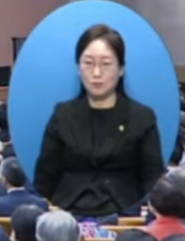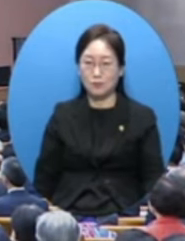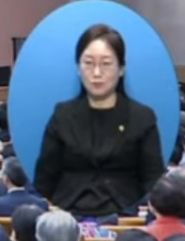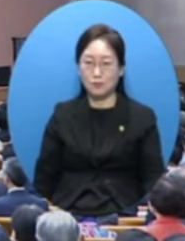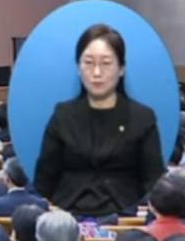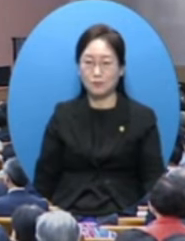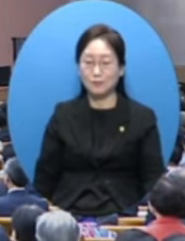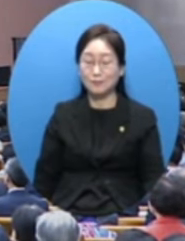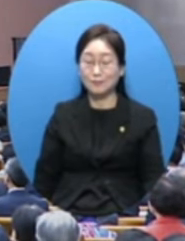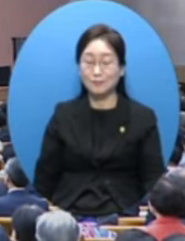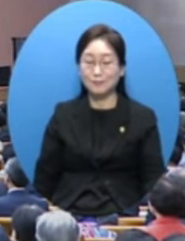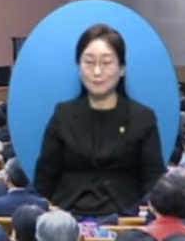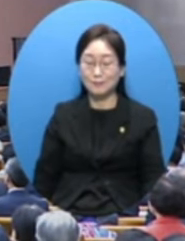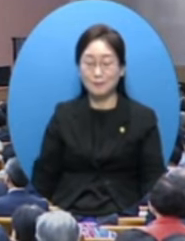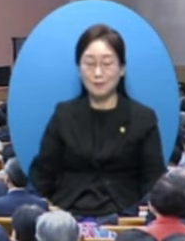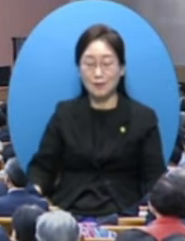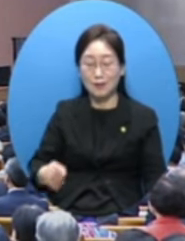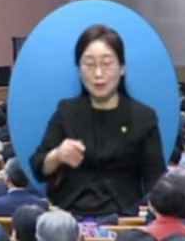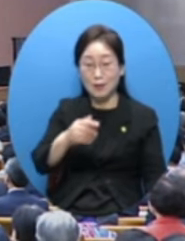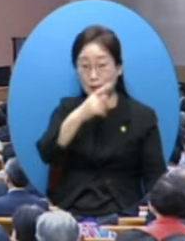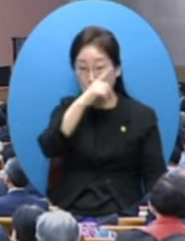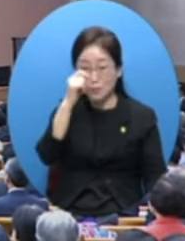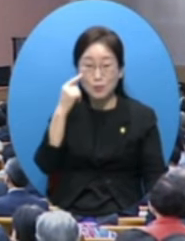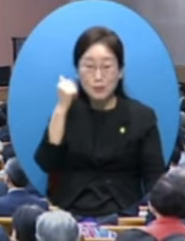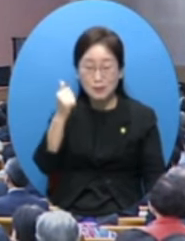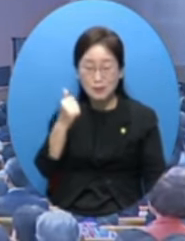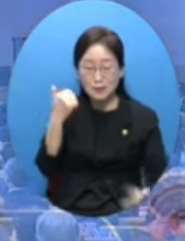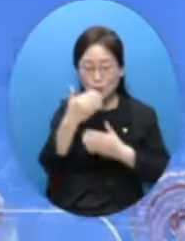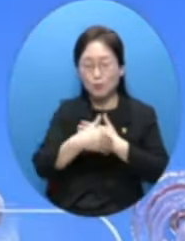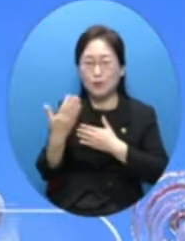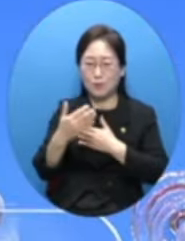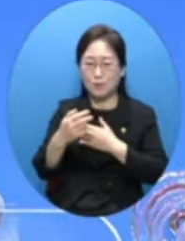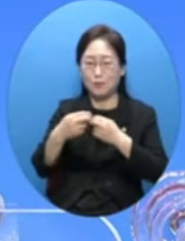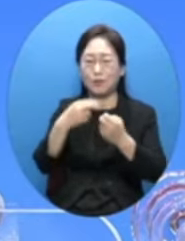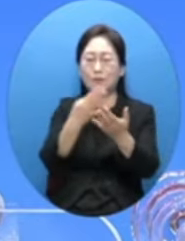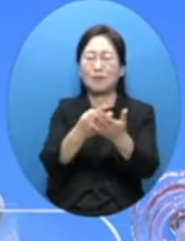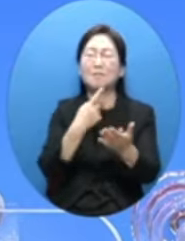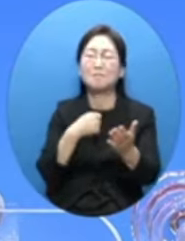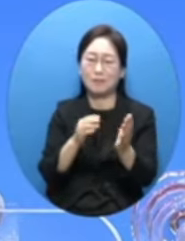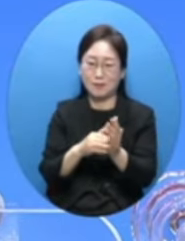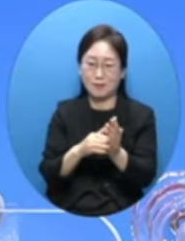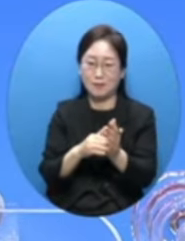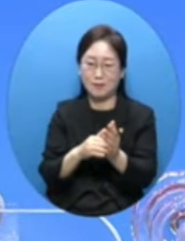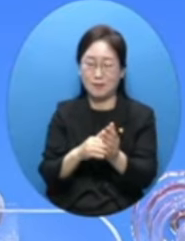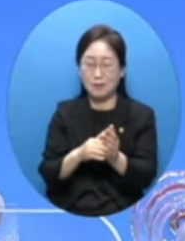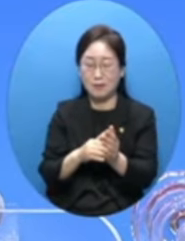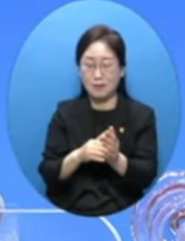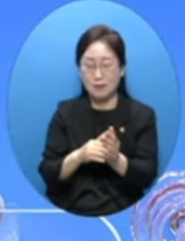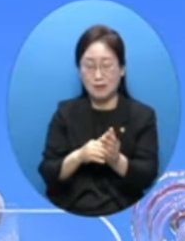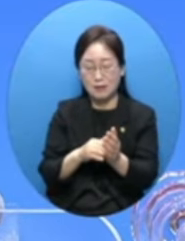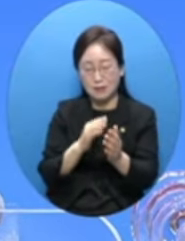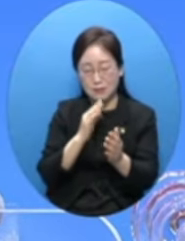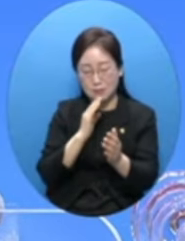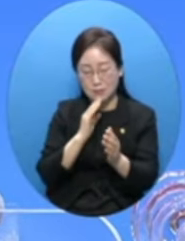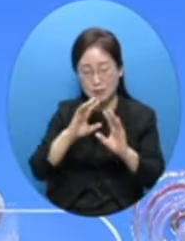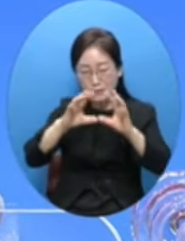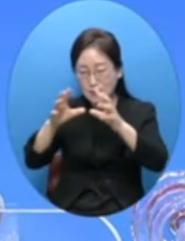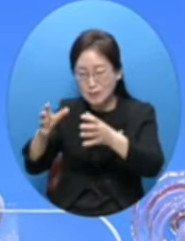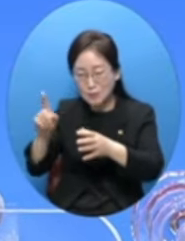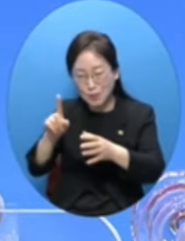제가 아파서 병원에 한번 입원해 보니까 세상 것들이 다 부질없고 의미가 없더라고요.